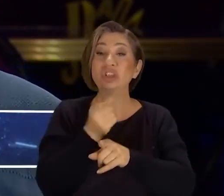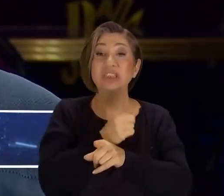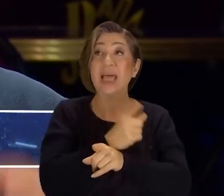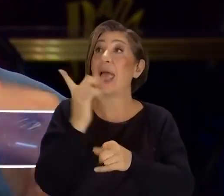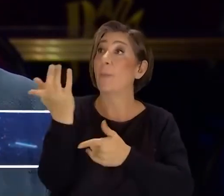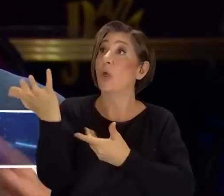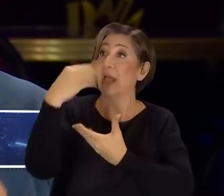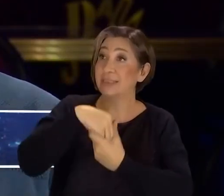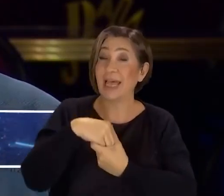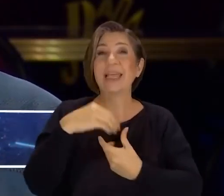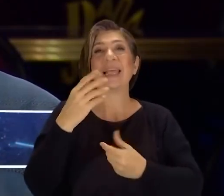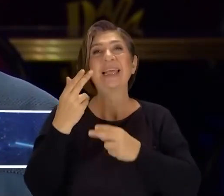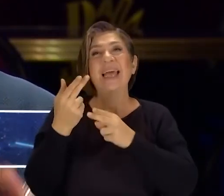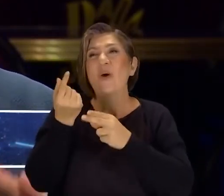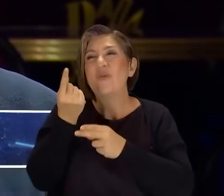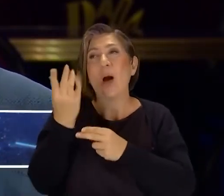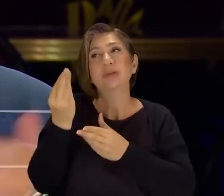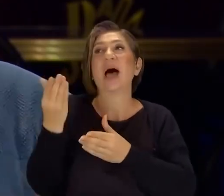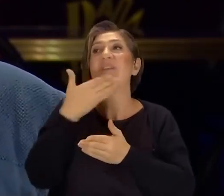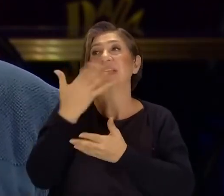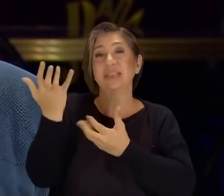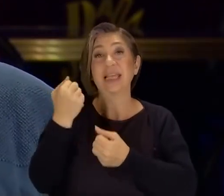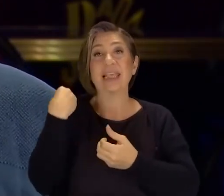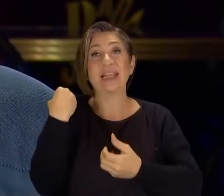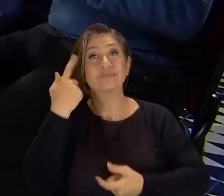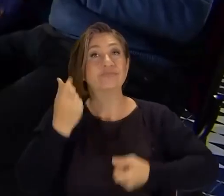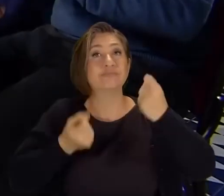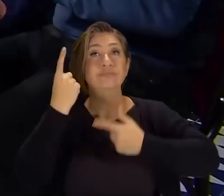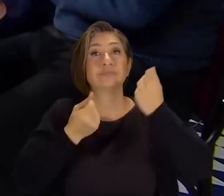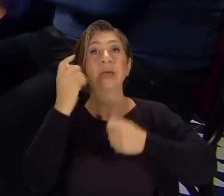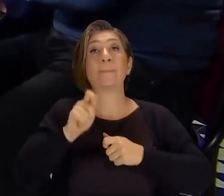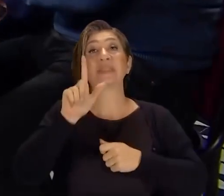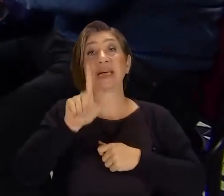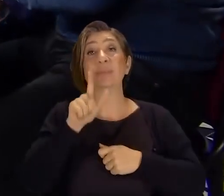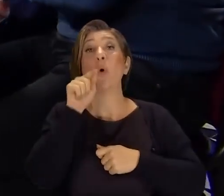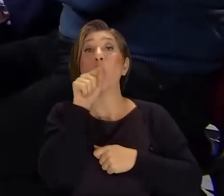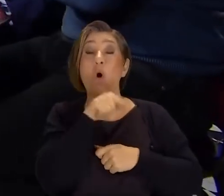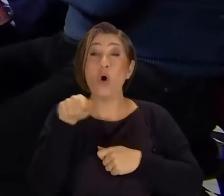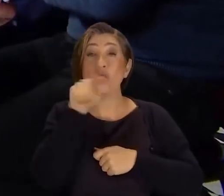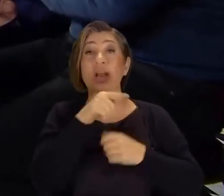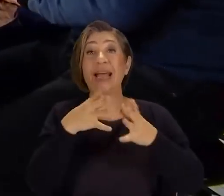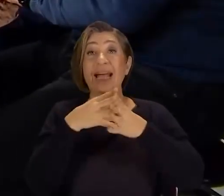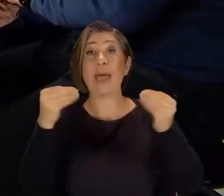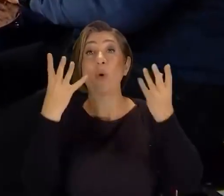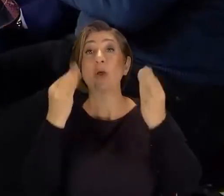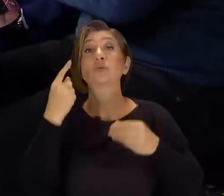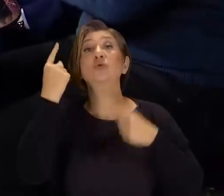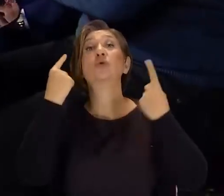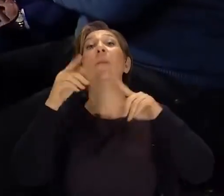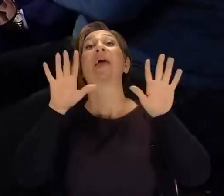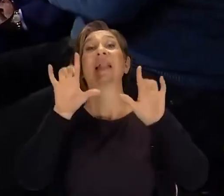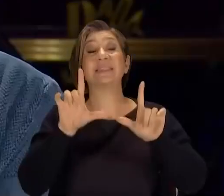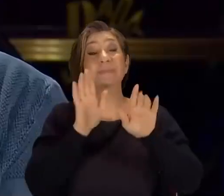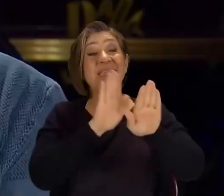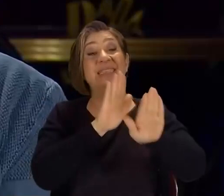olarak ya onlardan asgari düzeyde istifade edip yenilikler ortaya çıkarmaları lazım dolayısı aslında onların kaybı diye düşünmemek